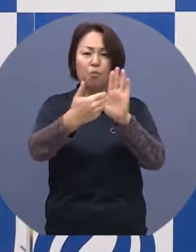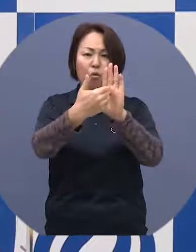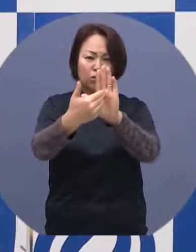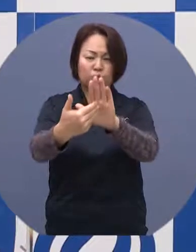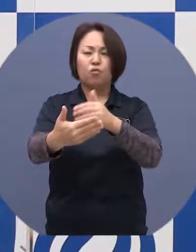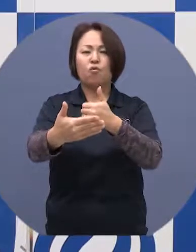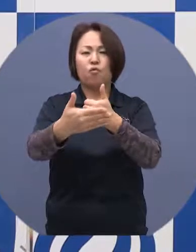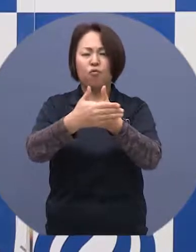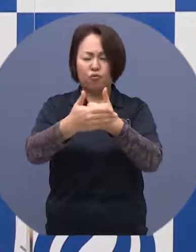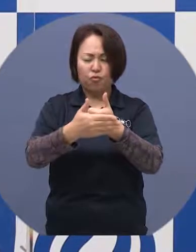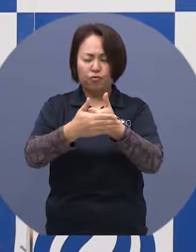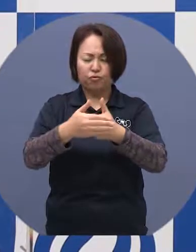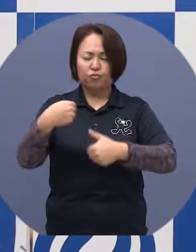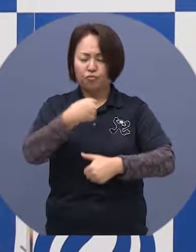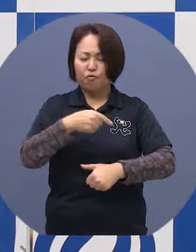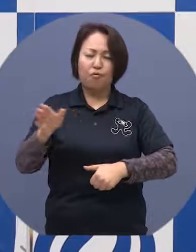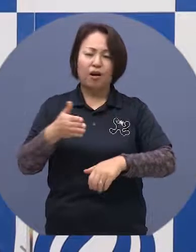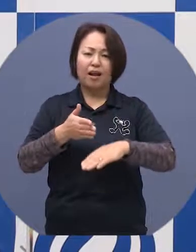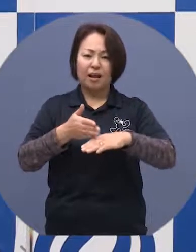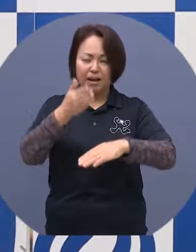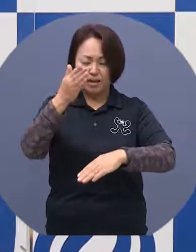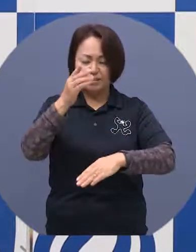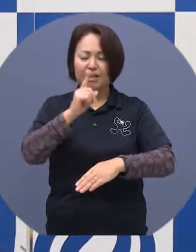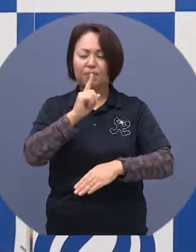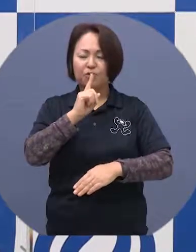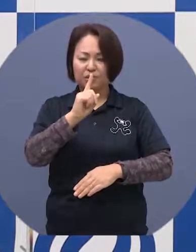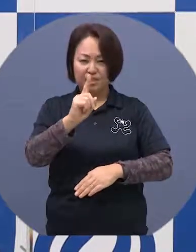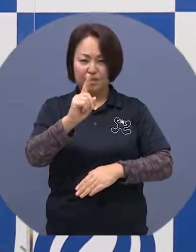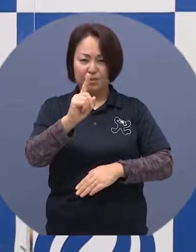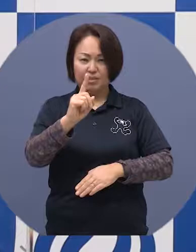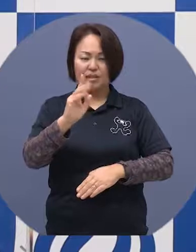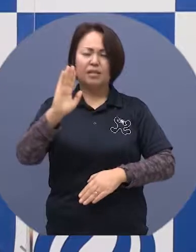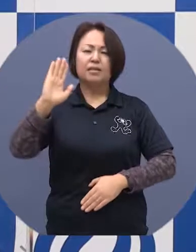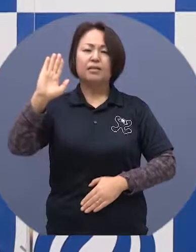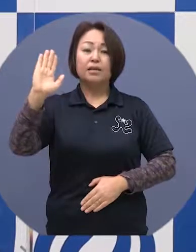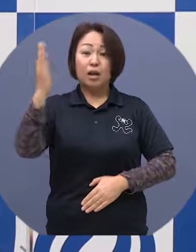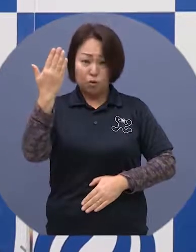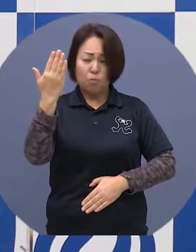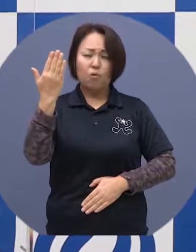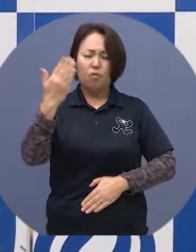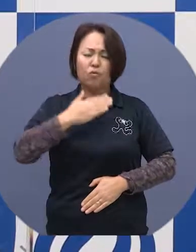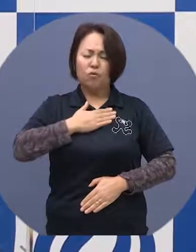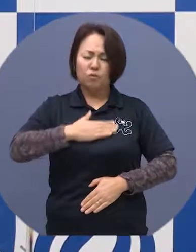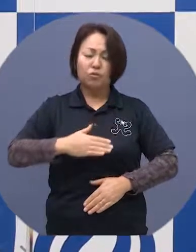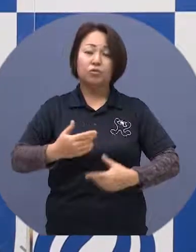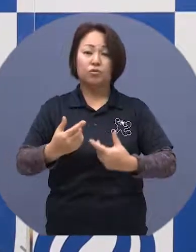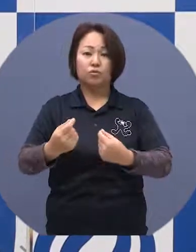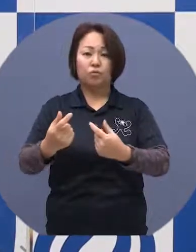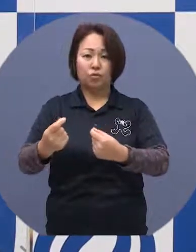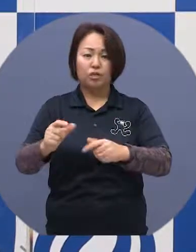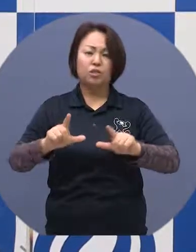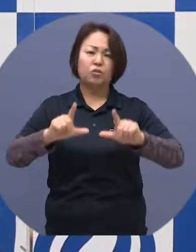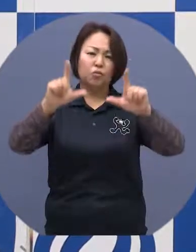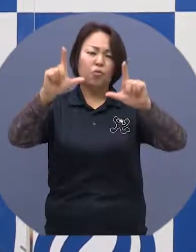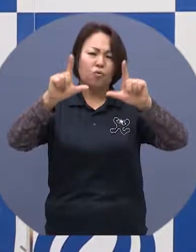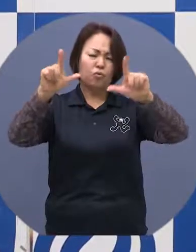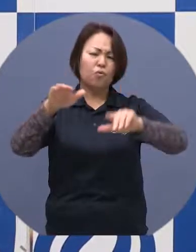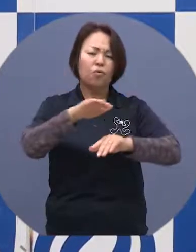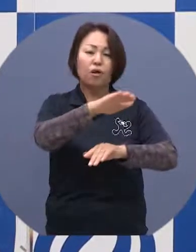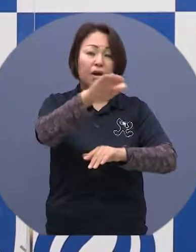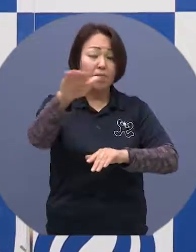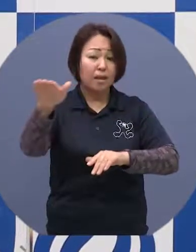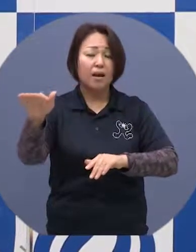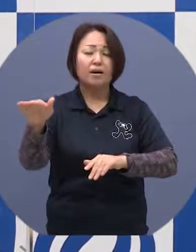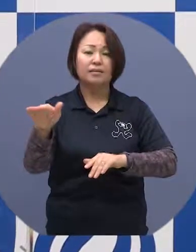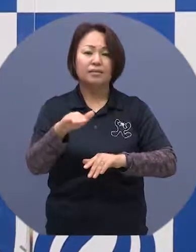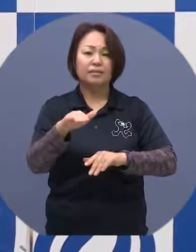これから感謝申し上げますしかしながらこんなに通りですねえ東京都はじめといたしまして